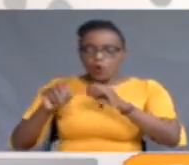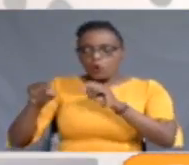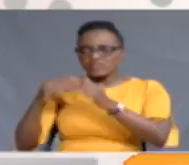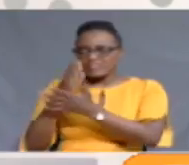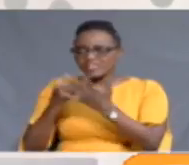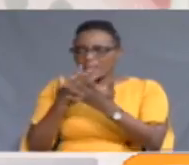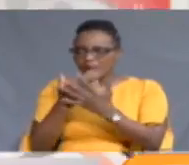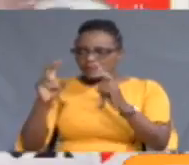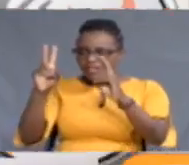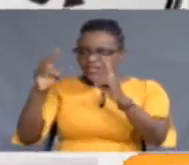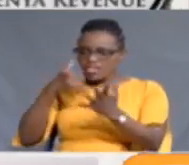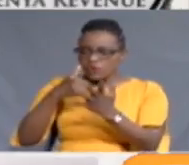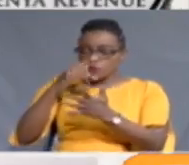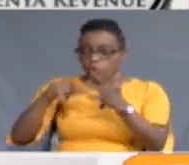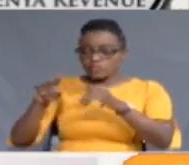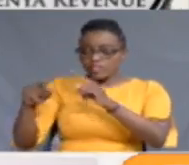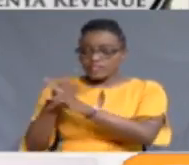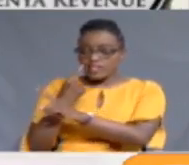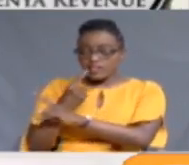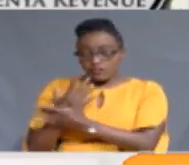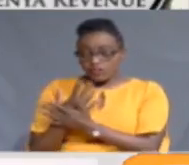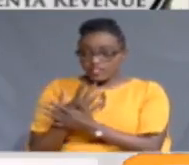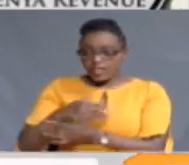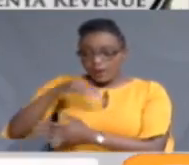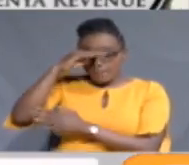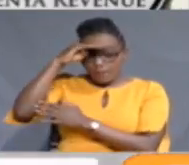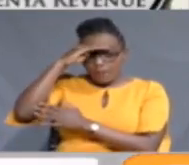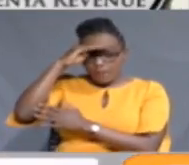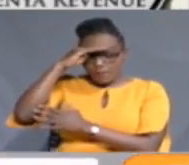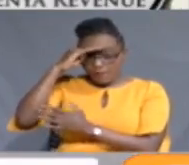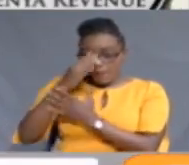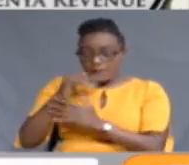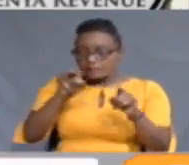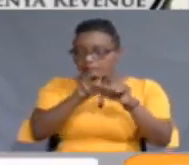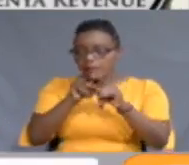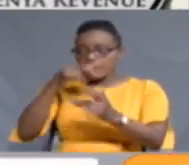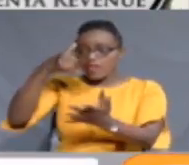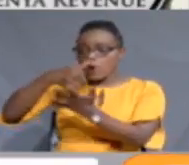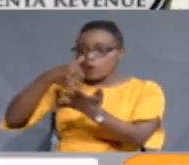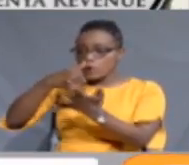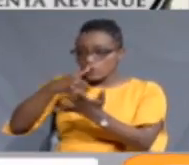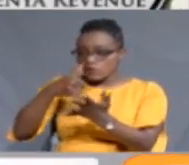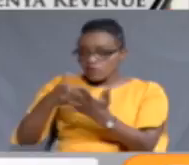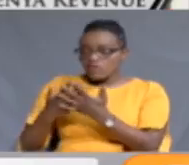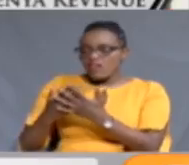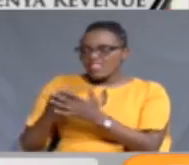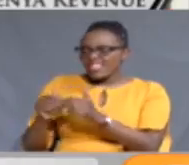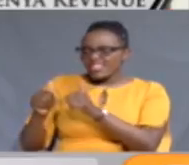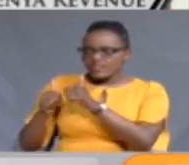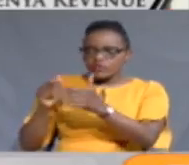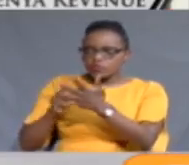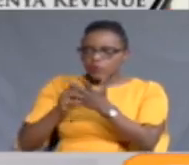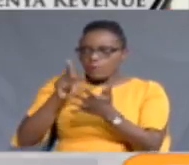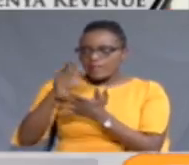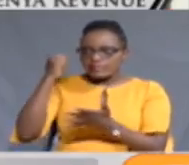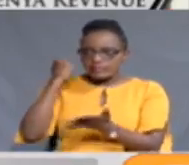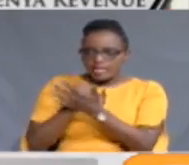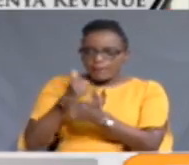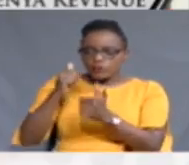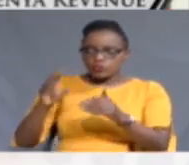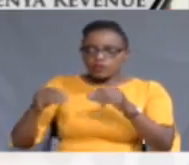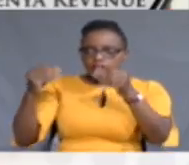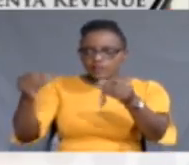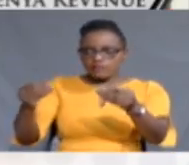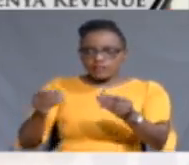zake ikiwemo aina tofauti ya mvinyo hiyo. Aidha, pia wanahusishwa na kukwepa ushuru wa stampu zilizotolewa.